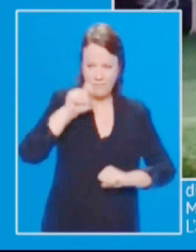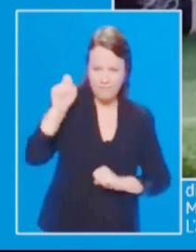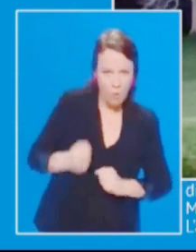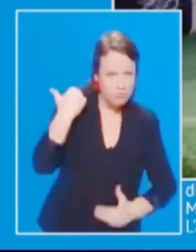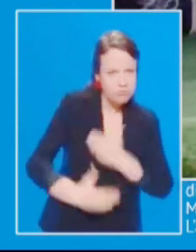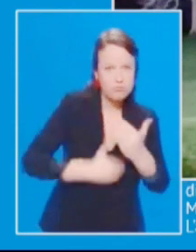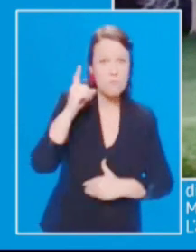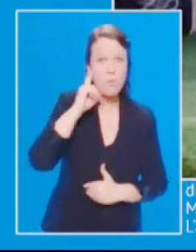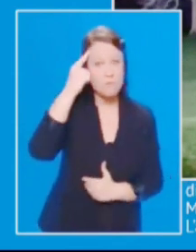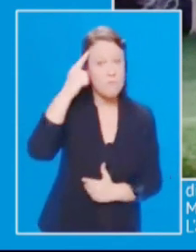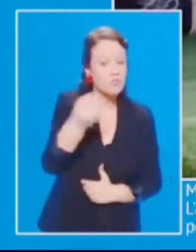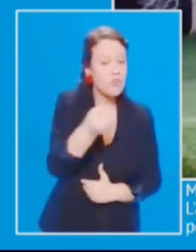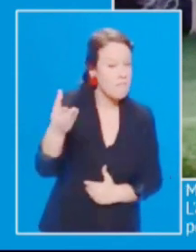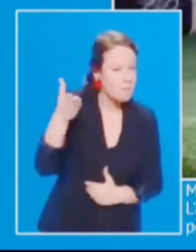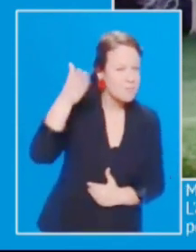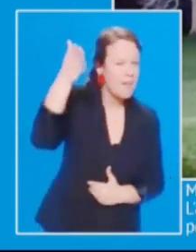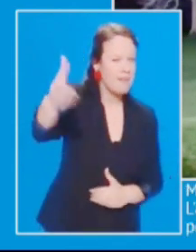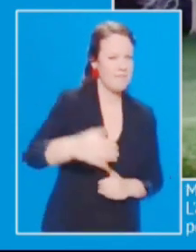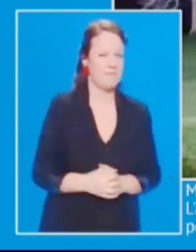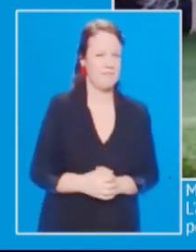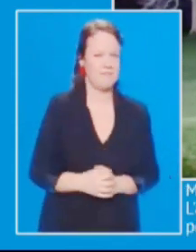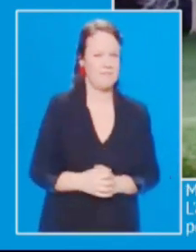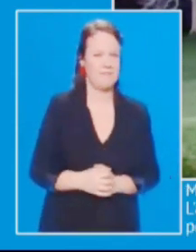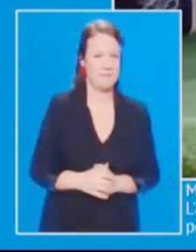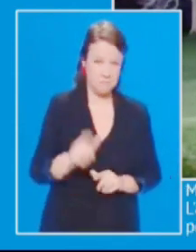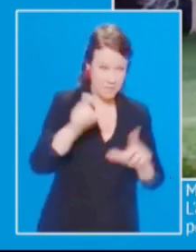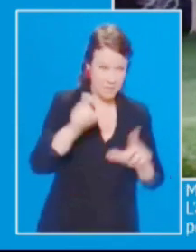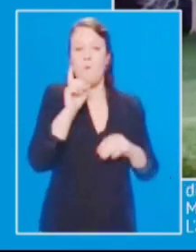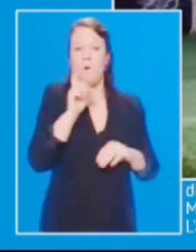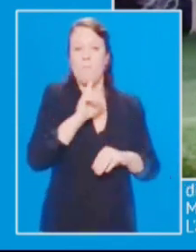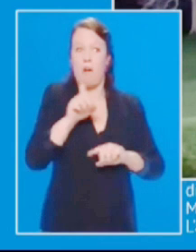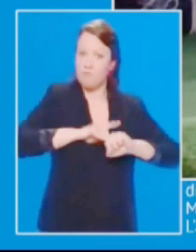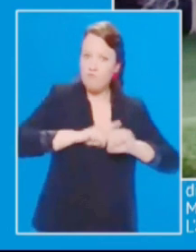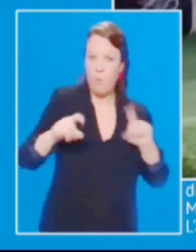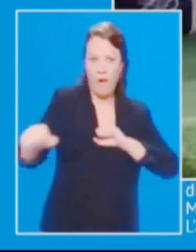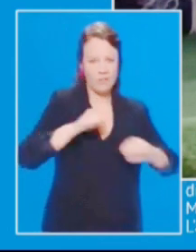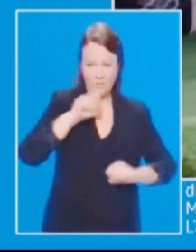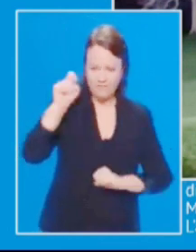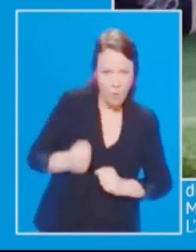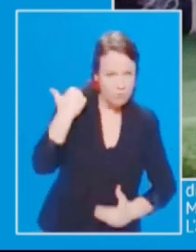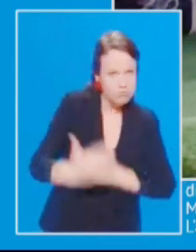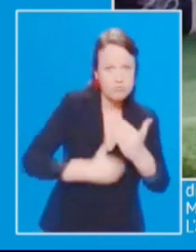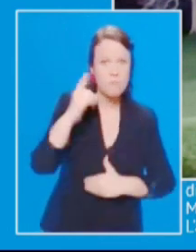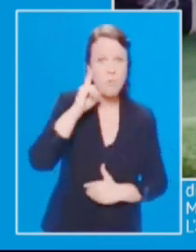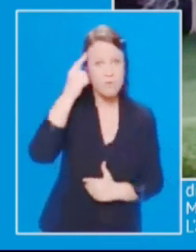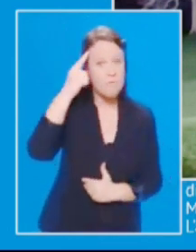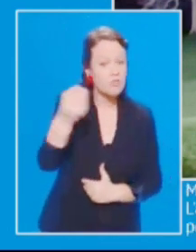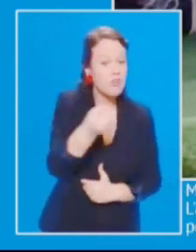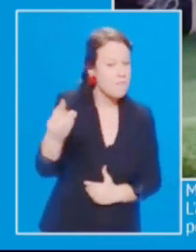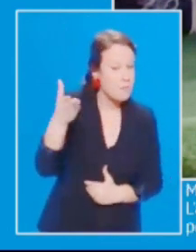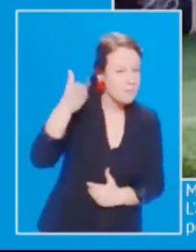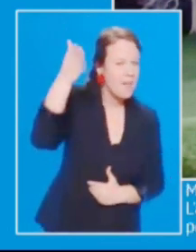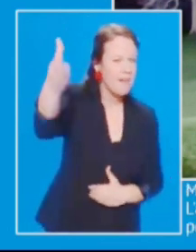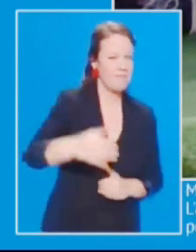je serassablement du côté de ceux qui agissentice du pays voilà pourquoi je serais inlassablement du côté